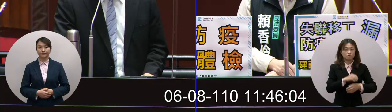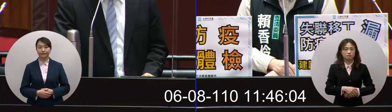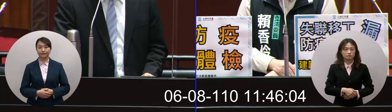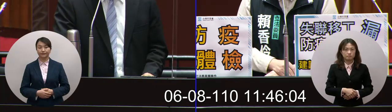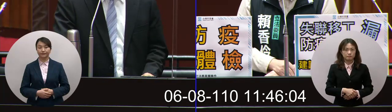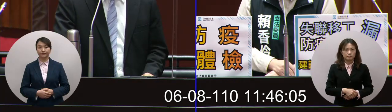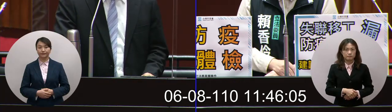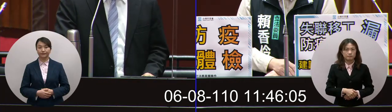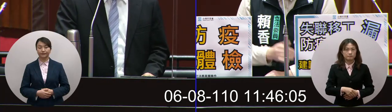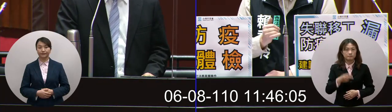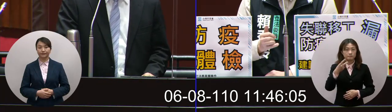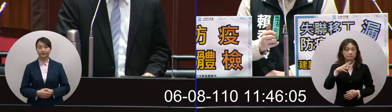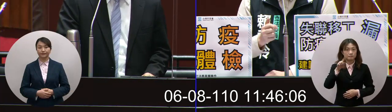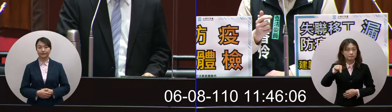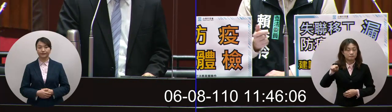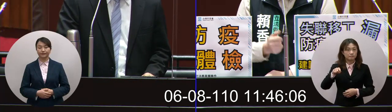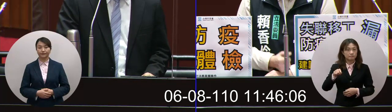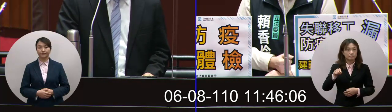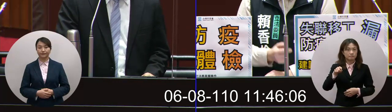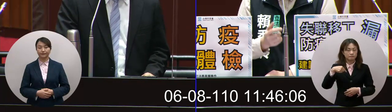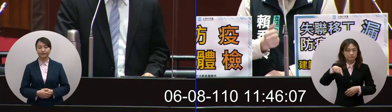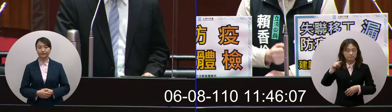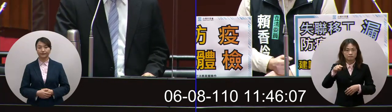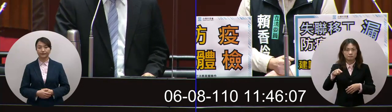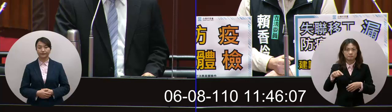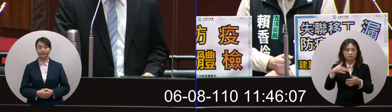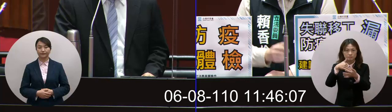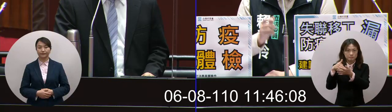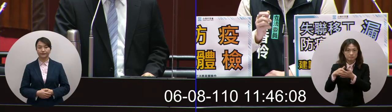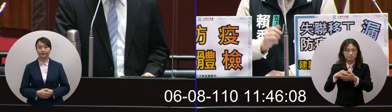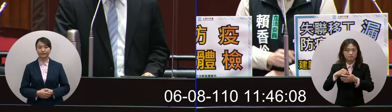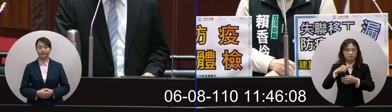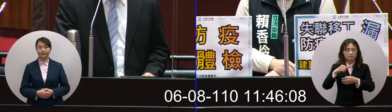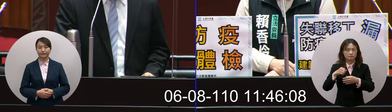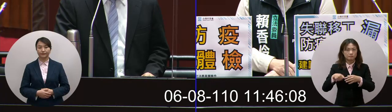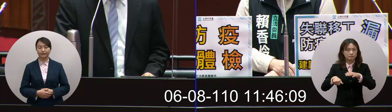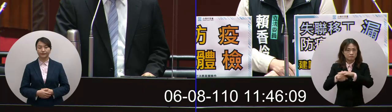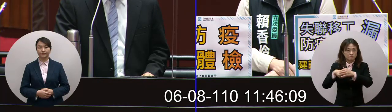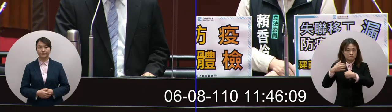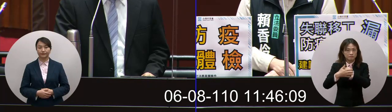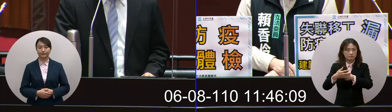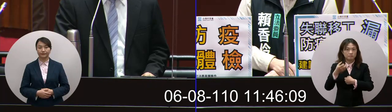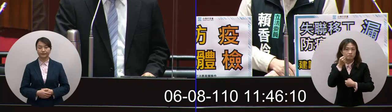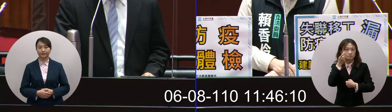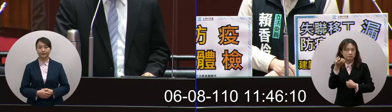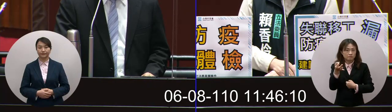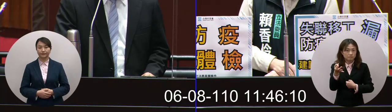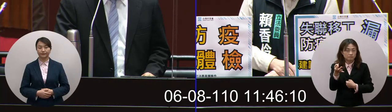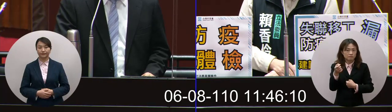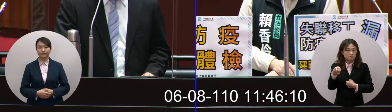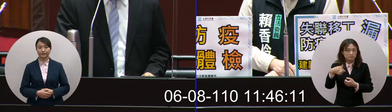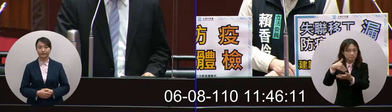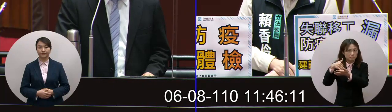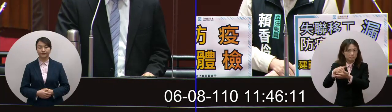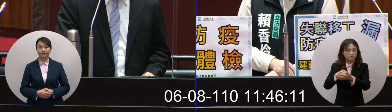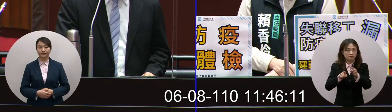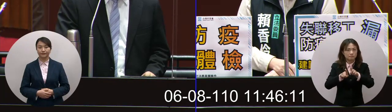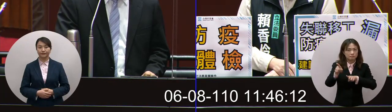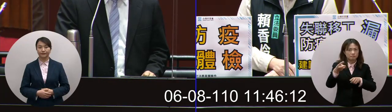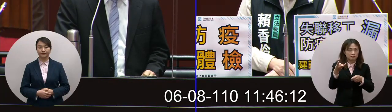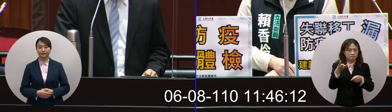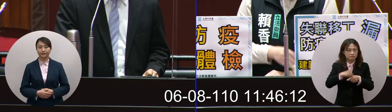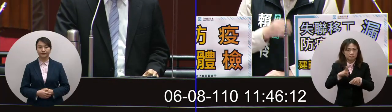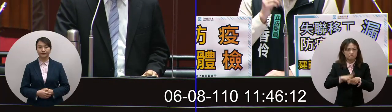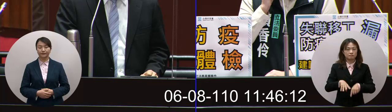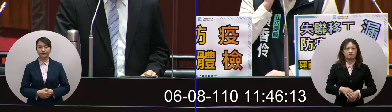这个投保薪资60%日工资大概是683块，相距3倍哈。那所以我想请院长也